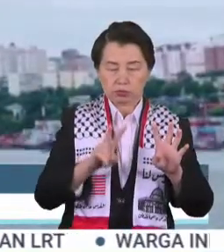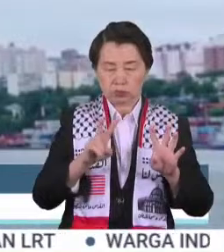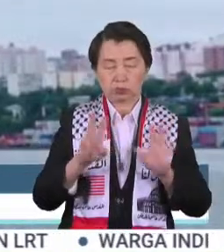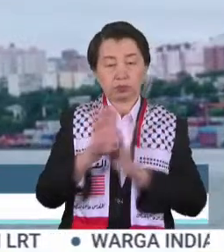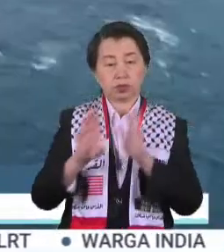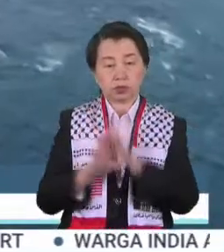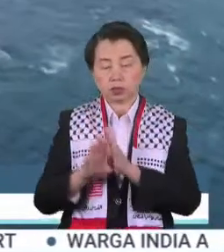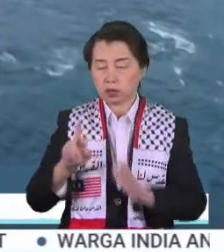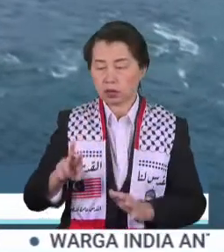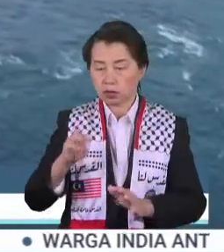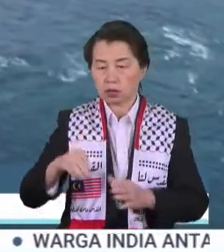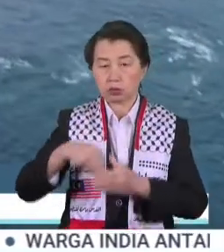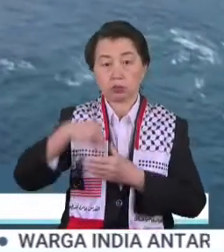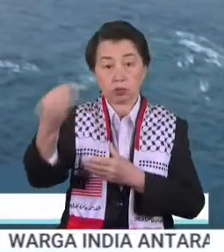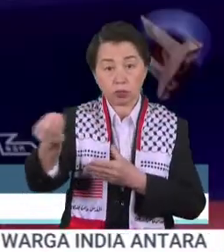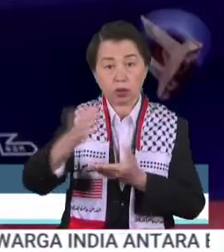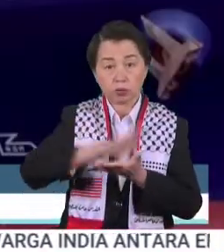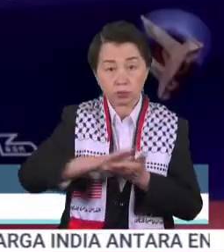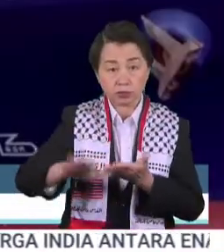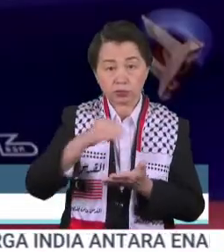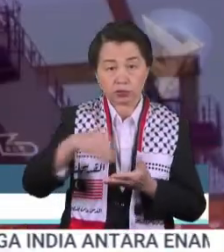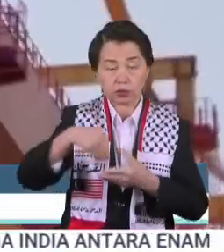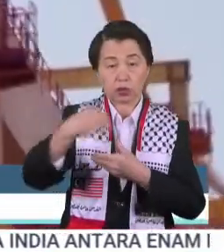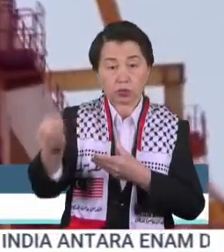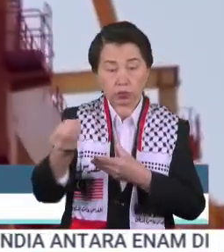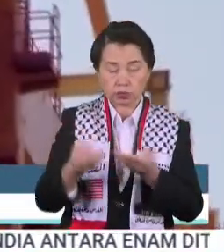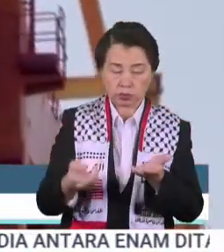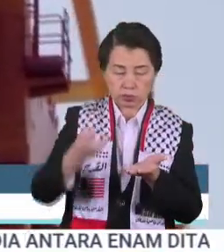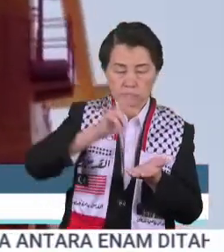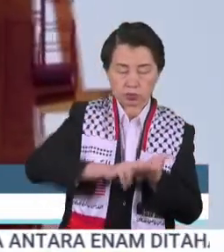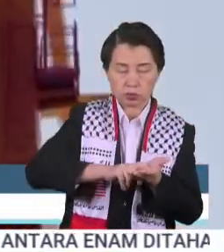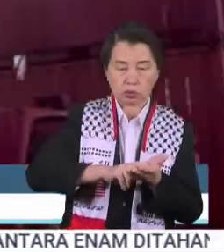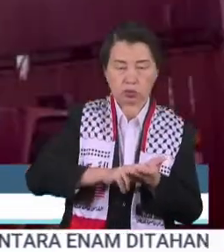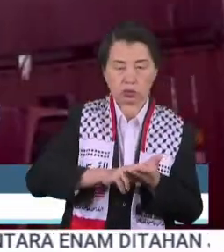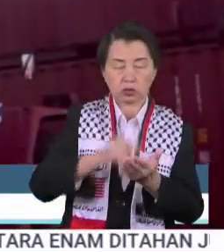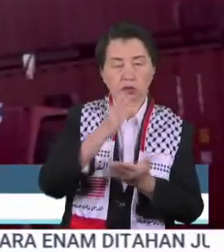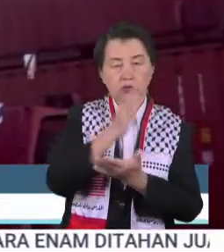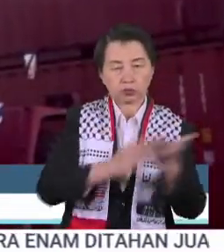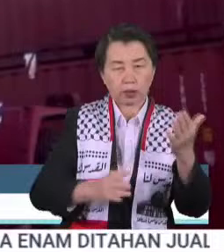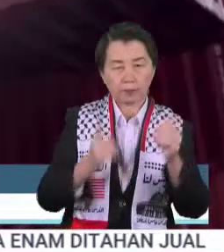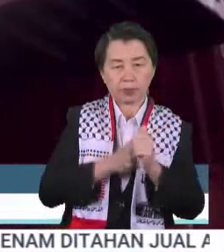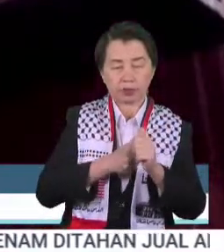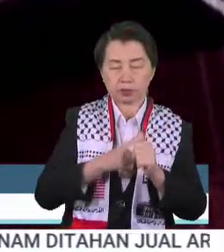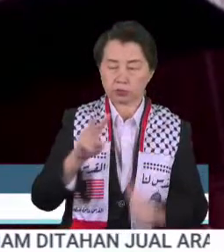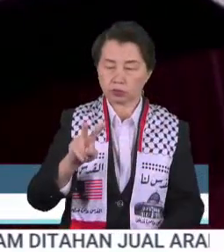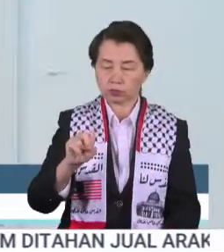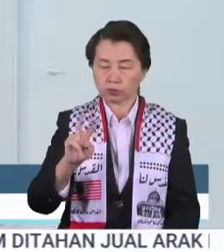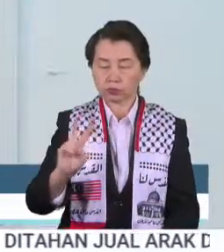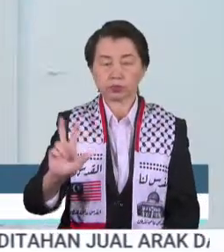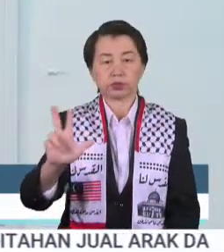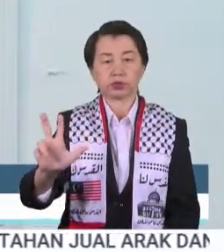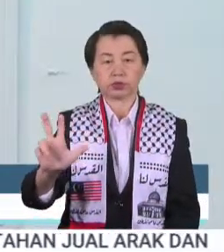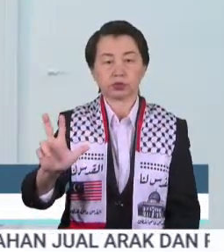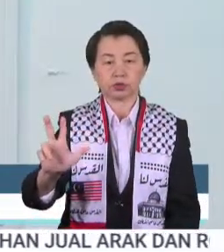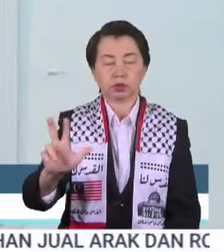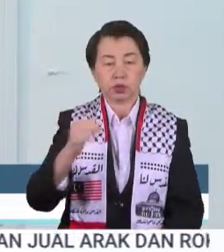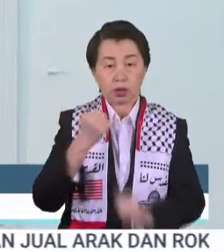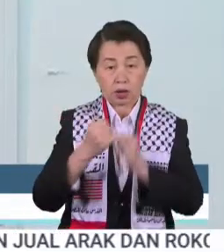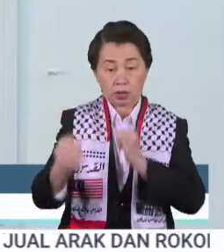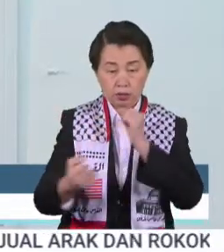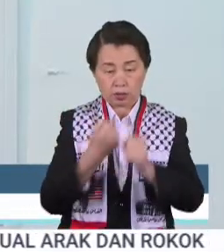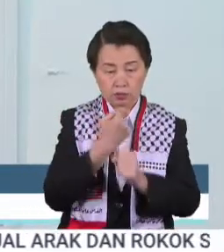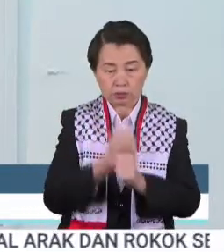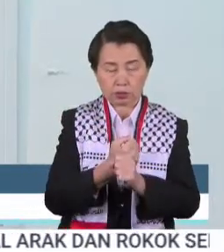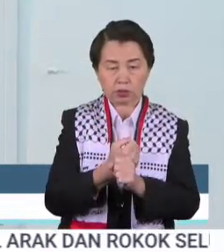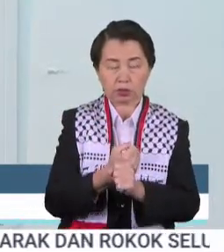bilion ringgit aliran keluar bersih dana asing direkodkan pada separuh pertama 2023. Menjelang akhir